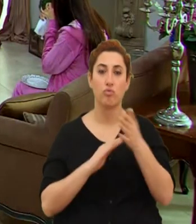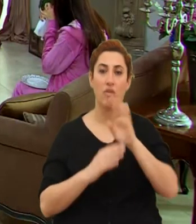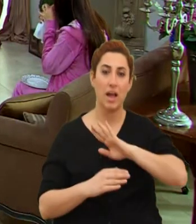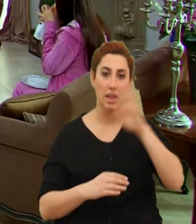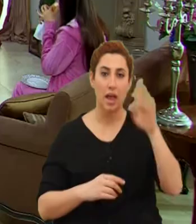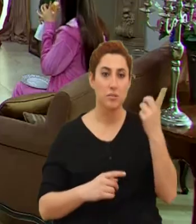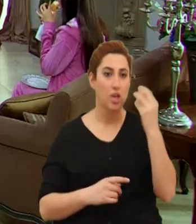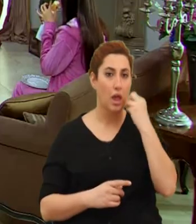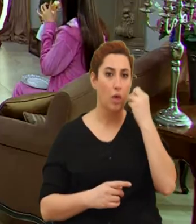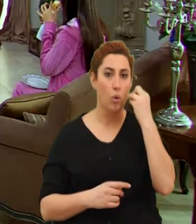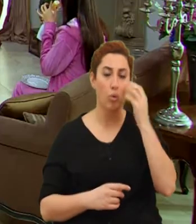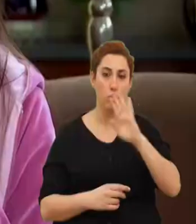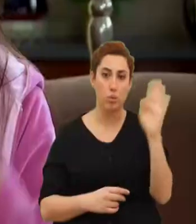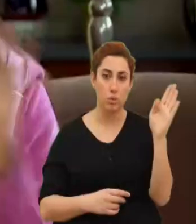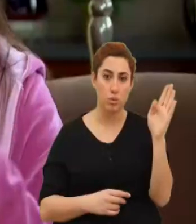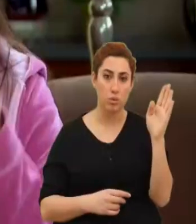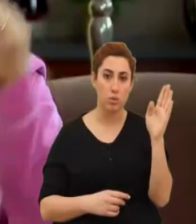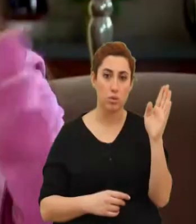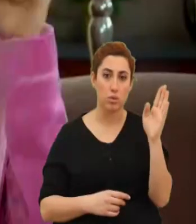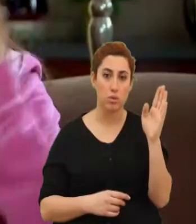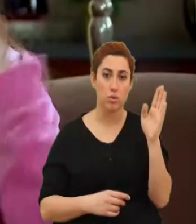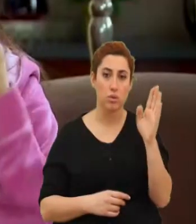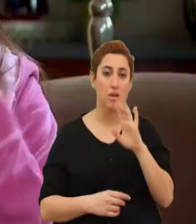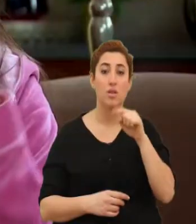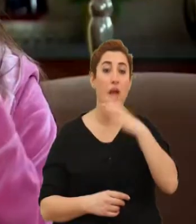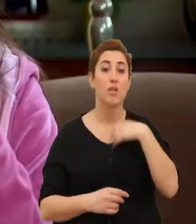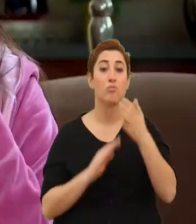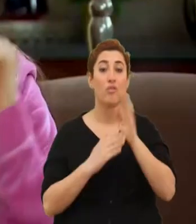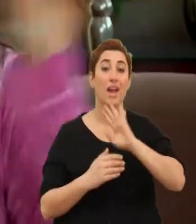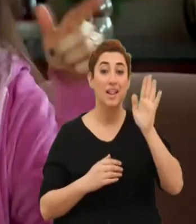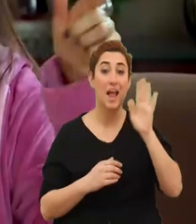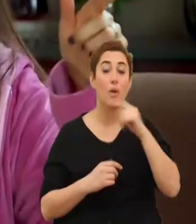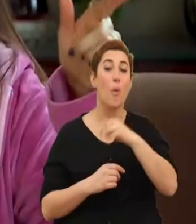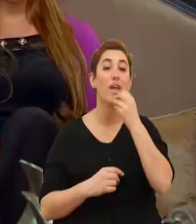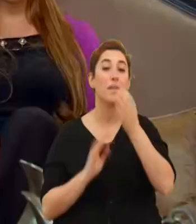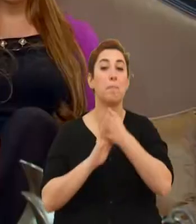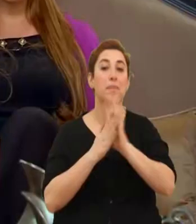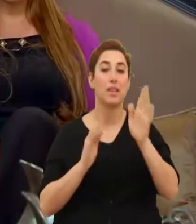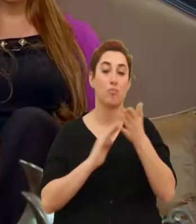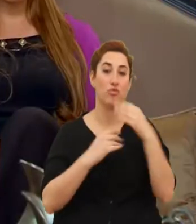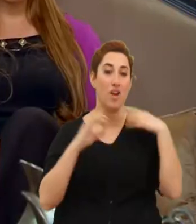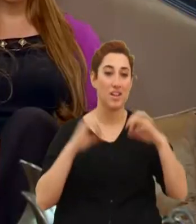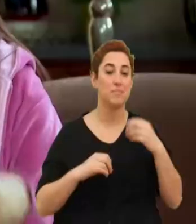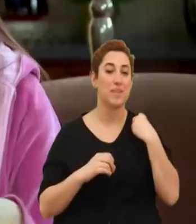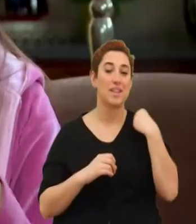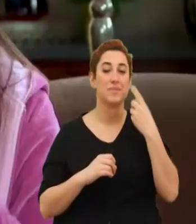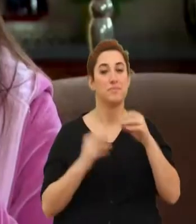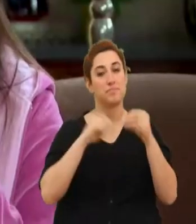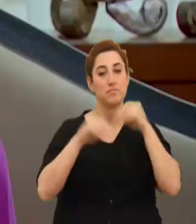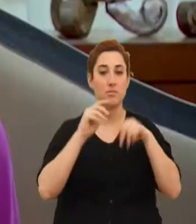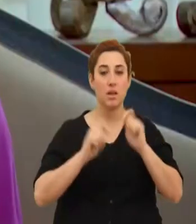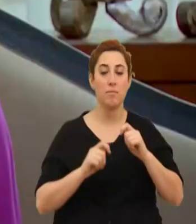mutfağa giderken de bir şeyler atıştırıyordun ama. Anne mutfağa giderken o yediğim bitmişti. Mutfağa vardım da yeni bir şeyler